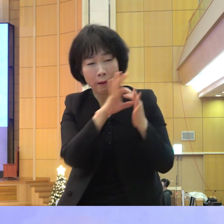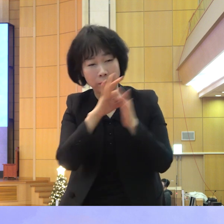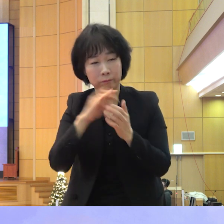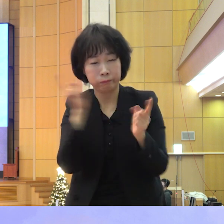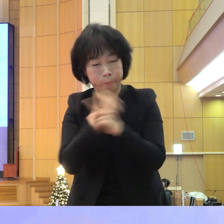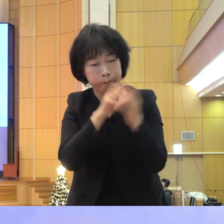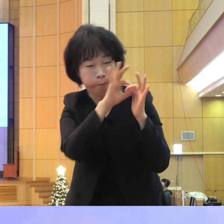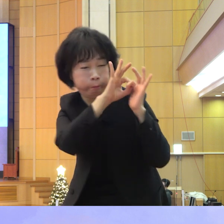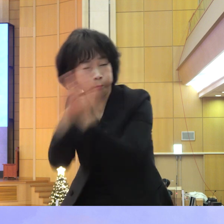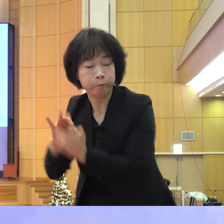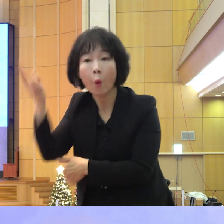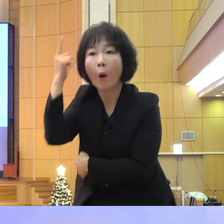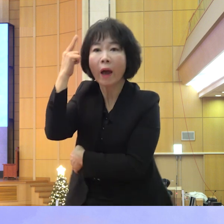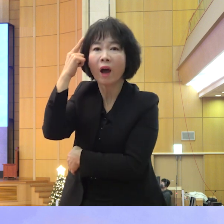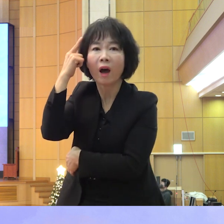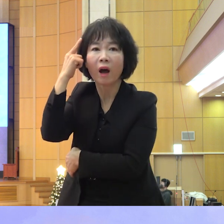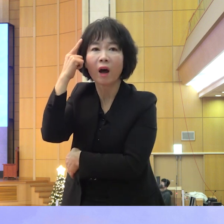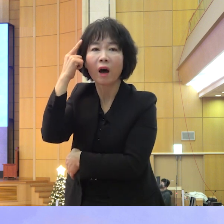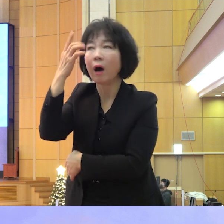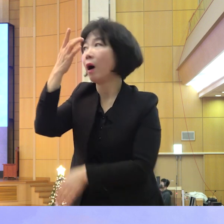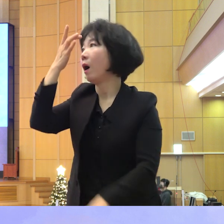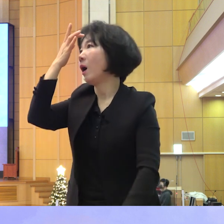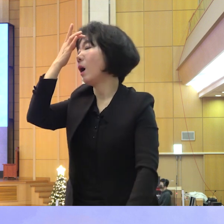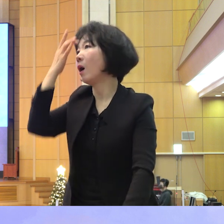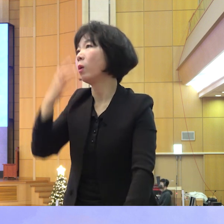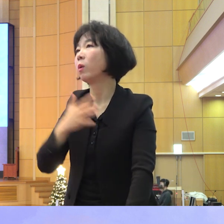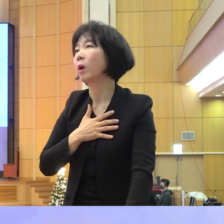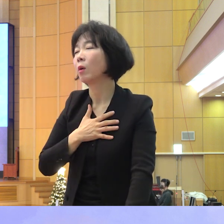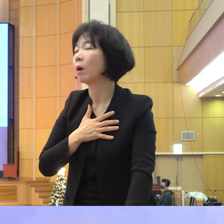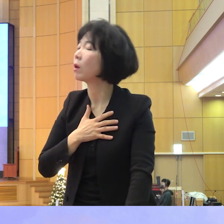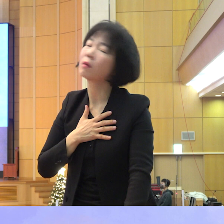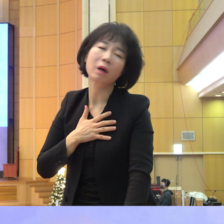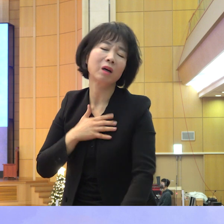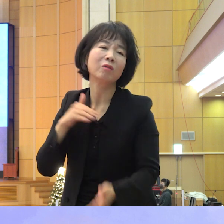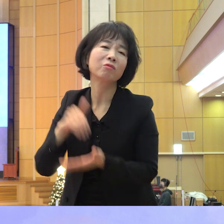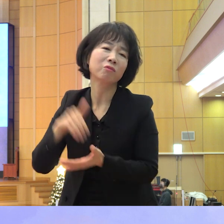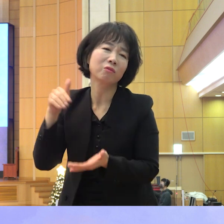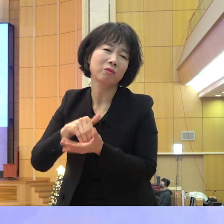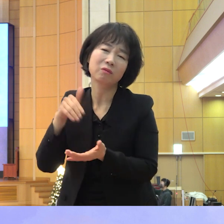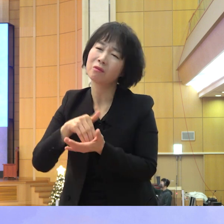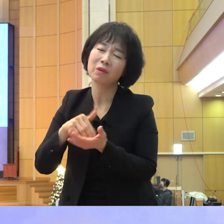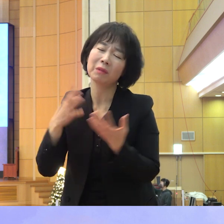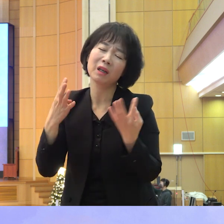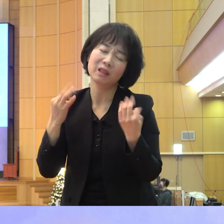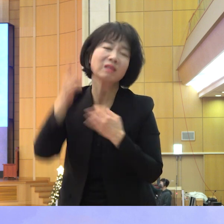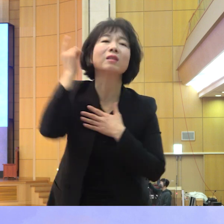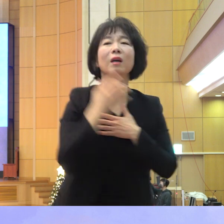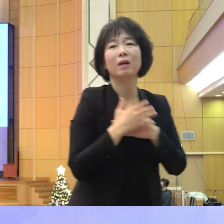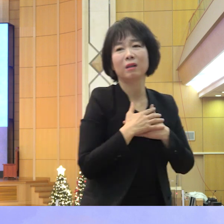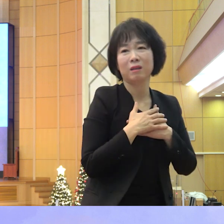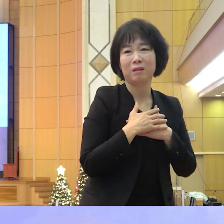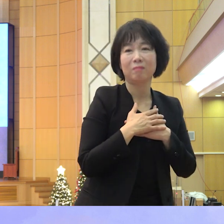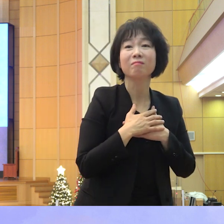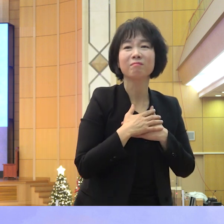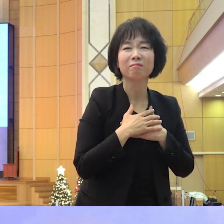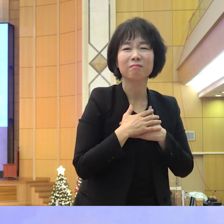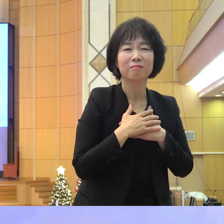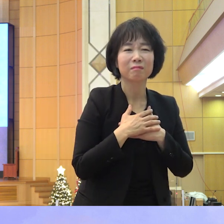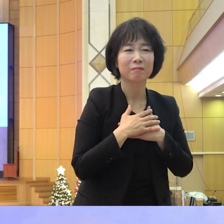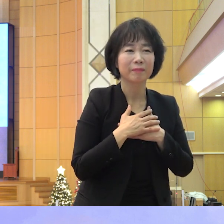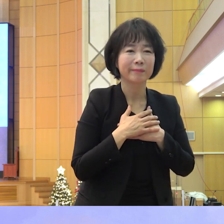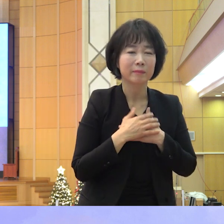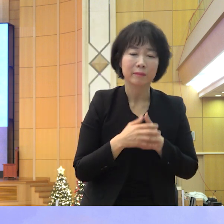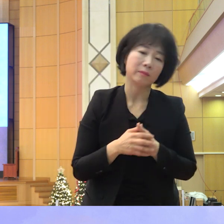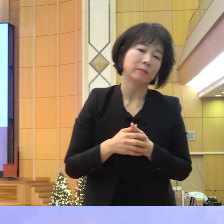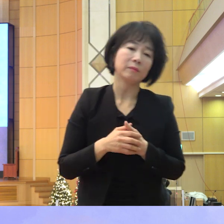짐승마도 못해. 하나님이 볼 때 하나님이 사람도 지어놓고 짐승도 지었는데 짐승마도 못하다고